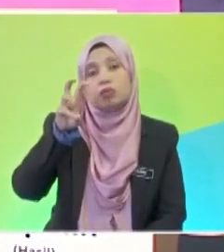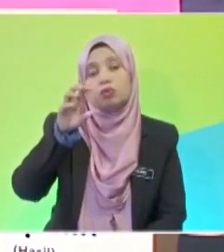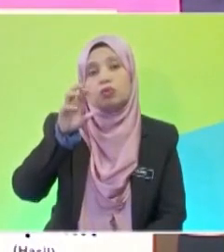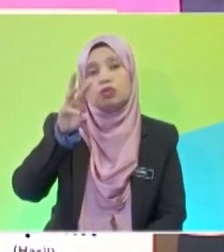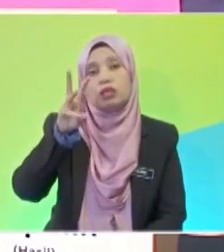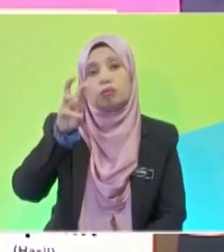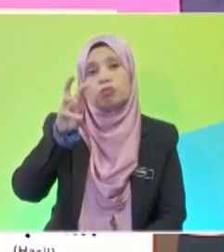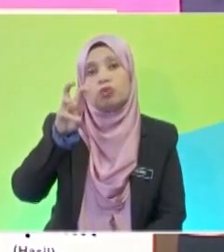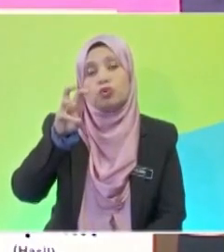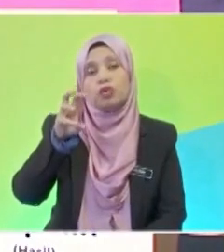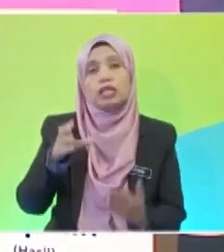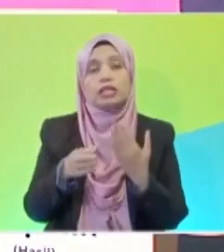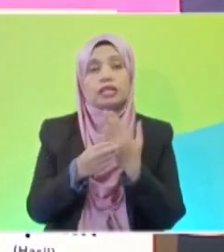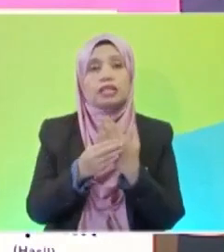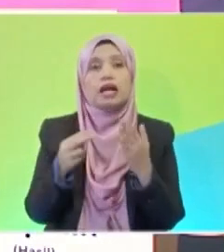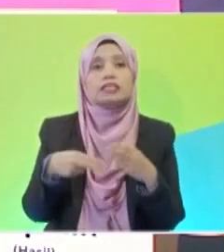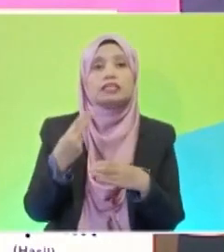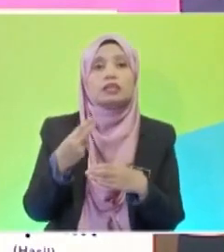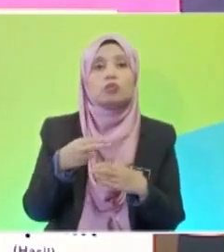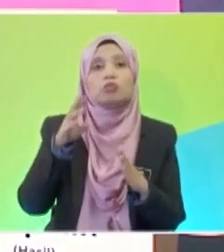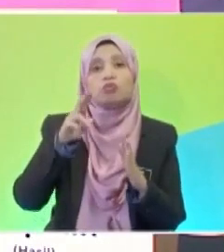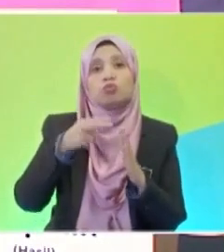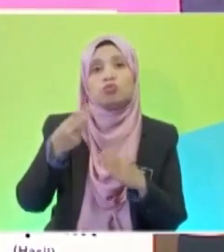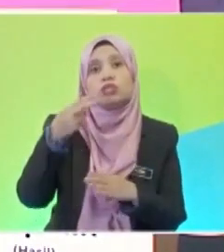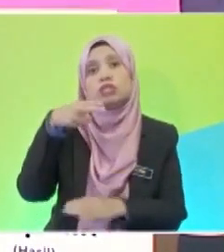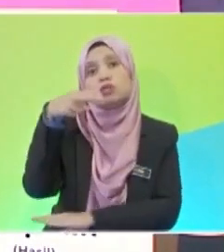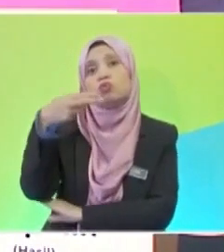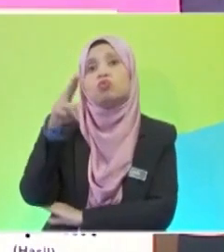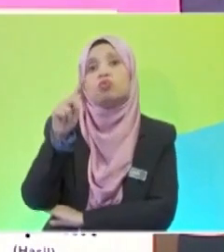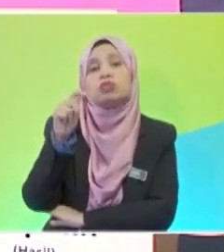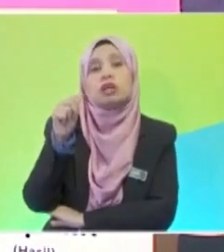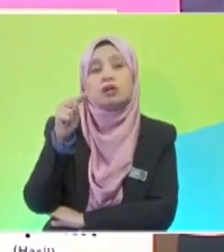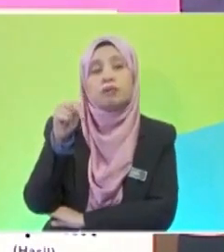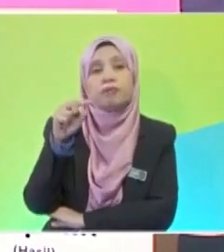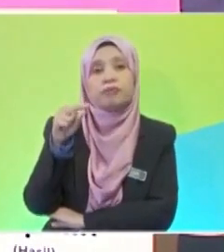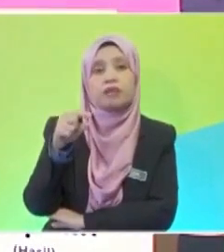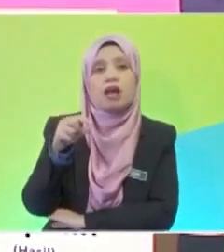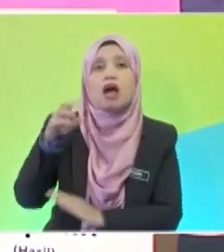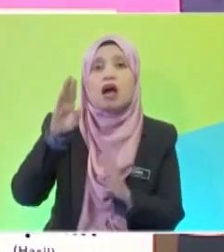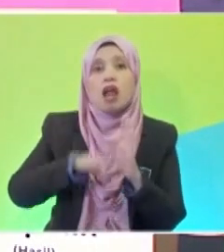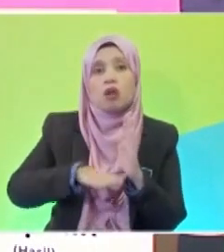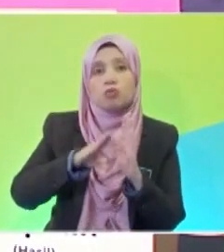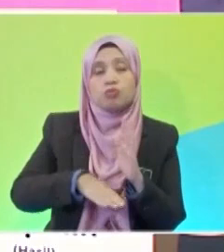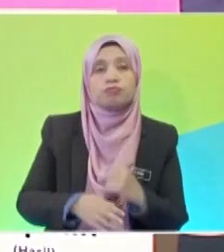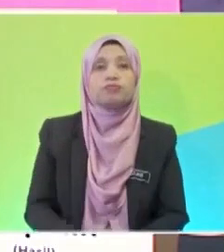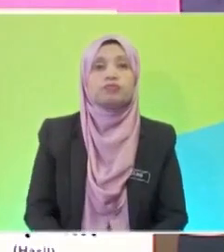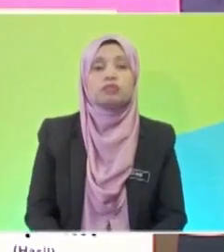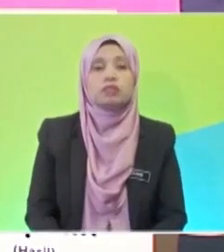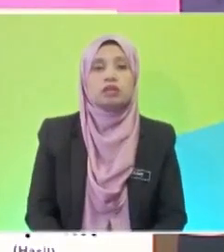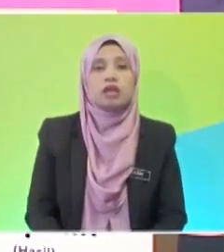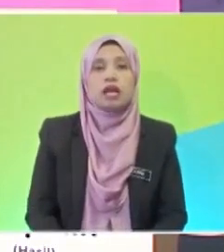ragu, letak di bawah hasil hutang ragu. Okey? Seperti ini murid-murid. Awak boleh lihat di bawah hasil hutang